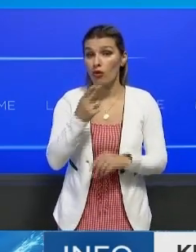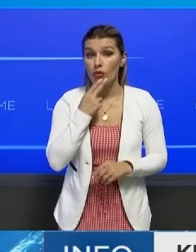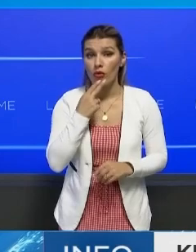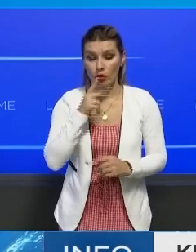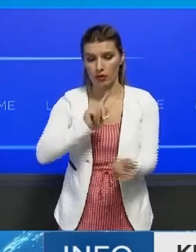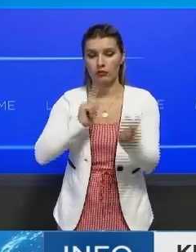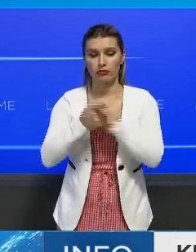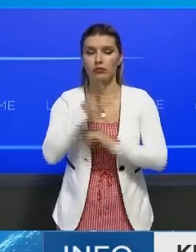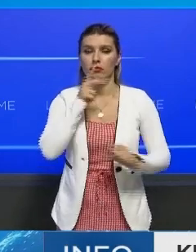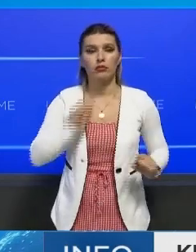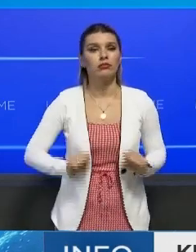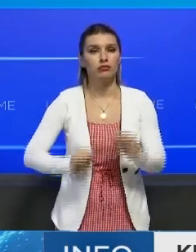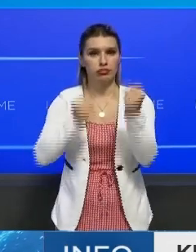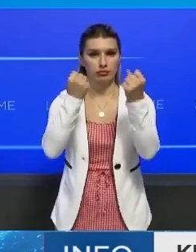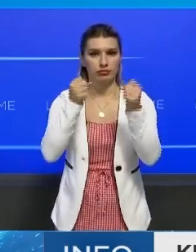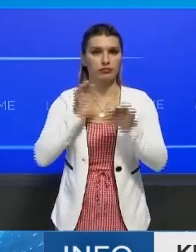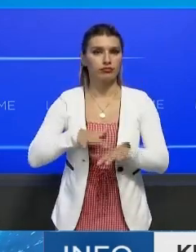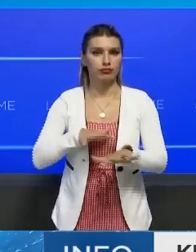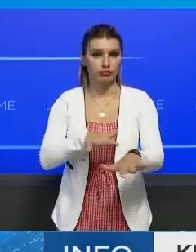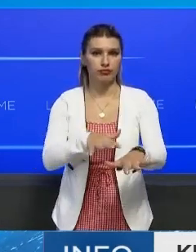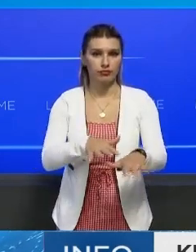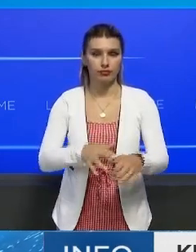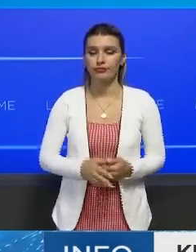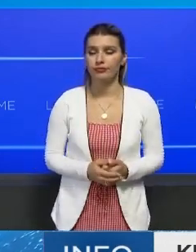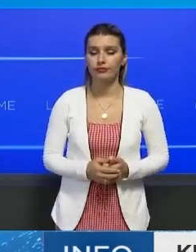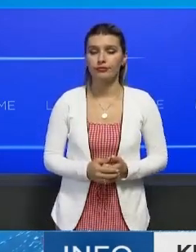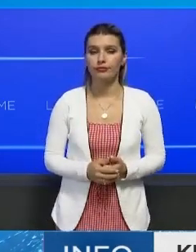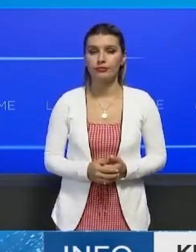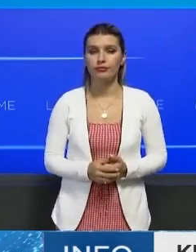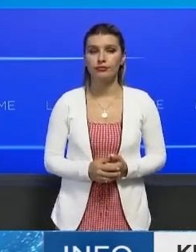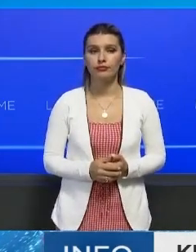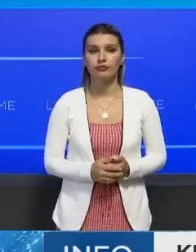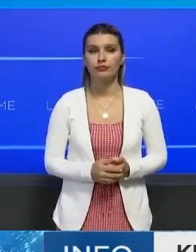paralajmëroi radikalizim në fakt të masave.